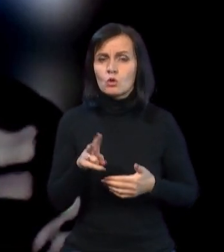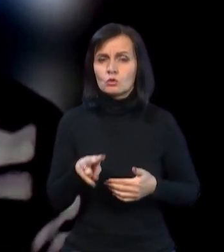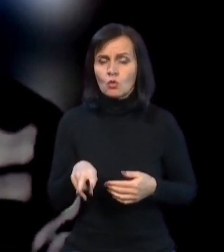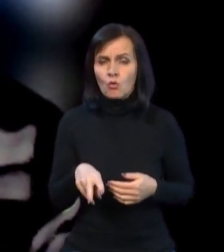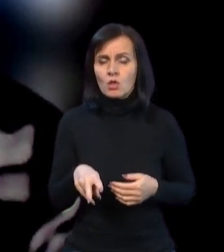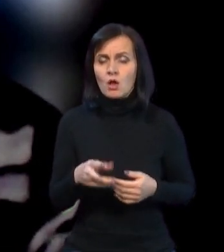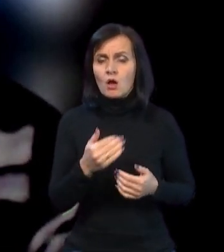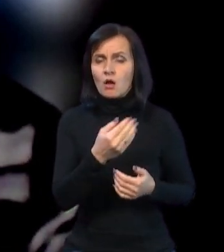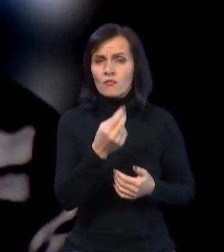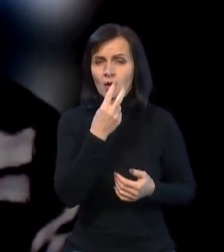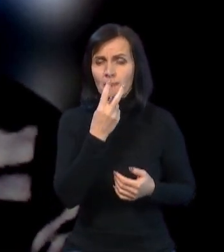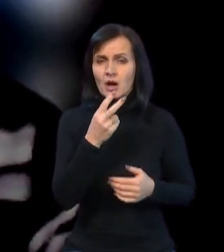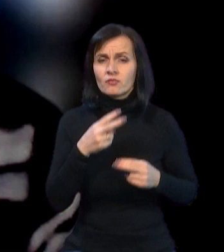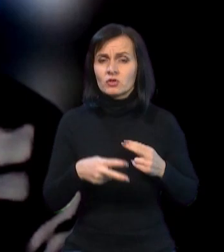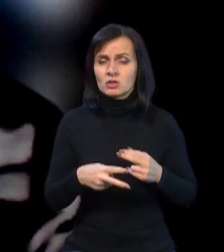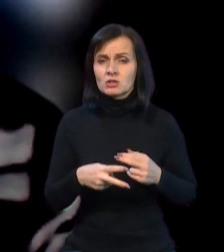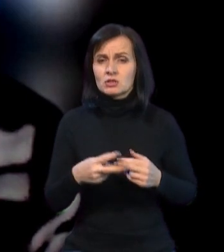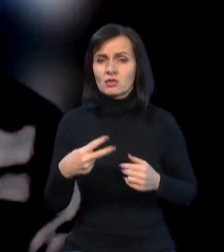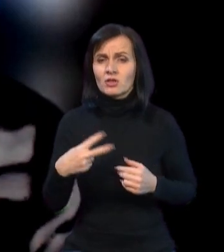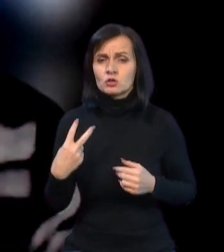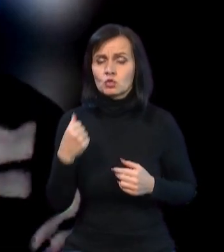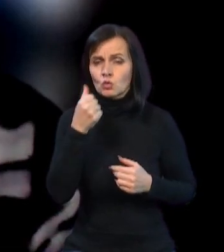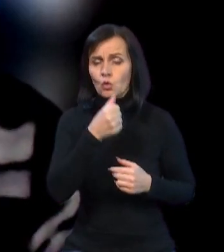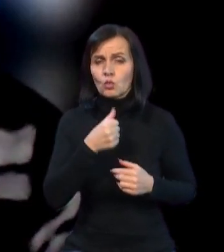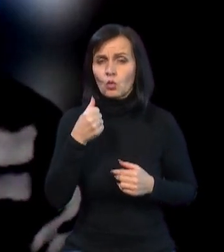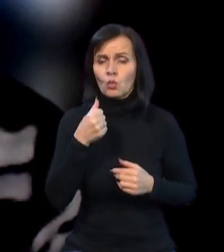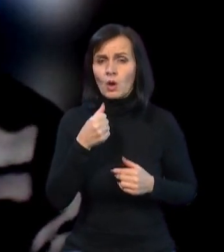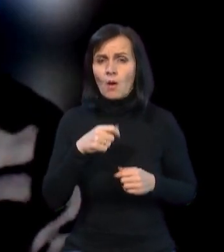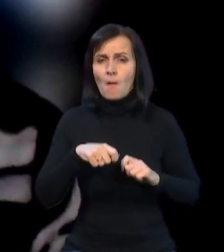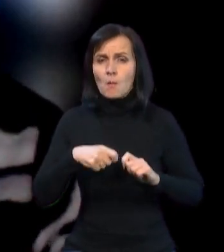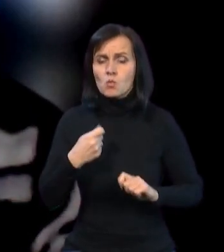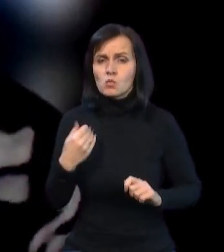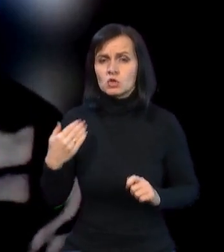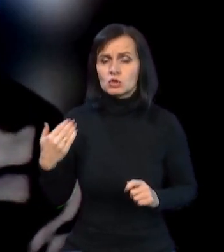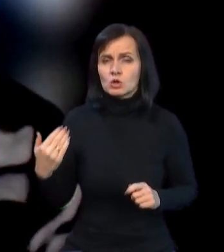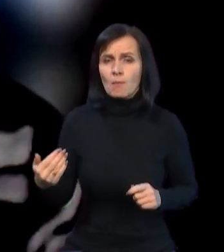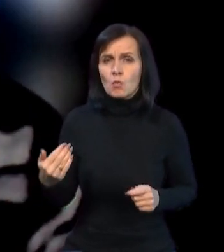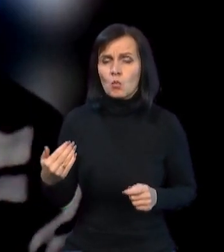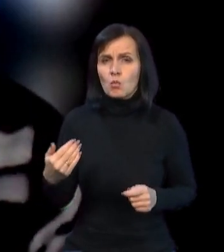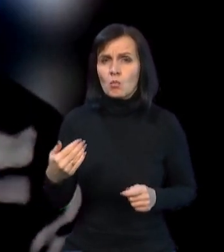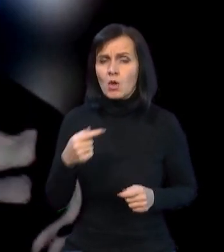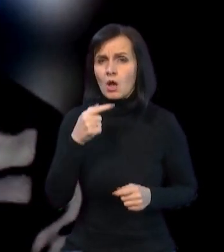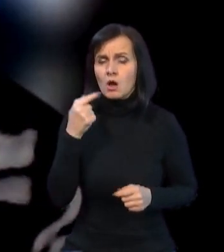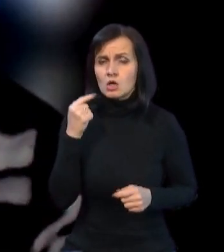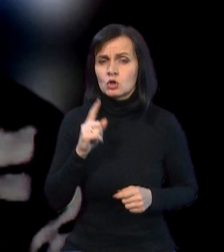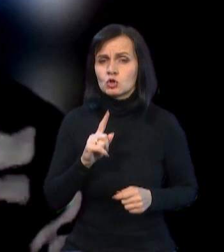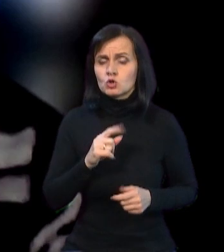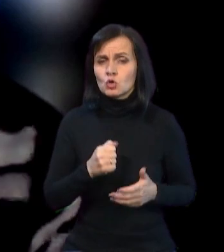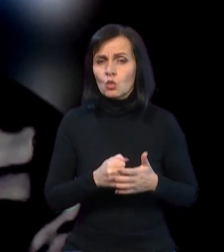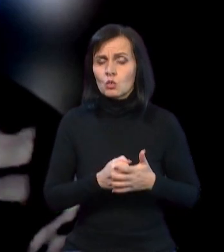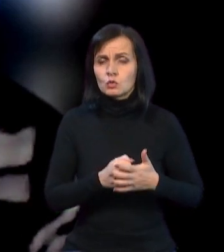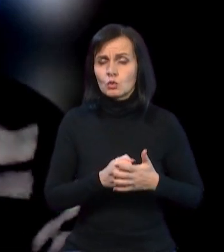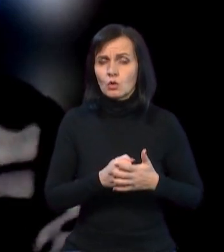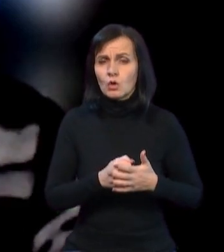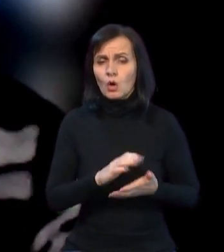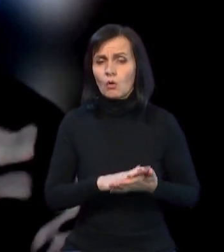ви бачите, в кінці 2022 року порушення з боку рашистів щодо